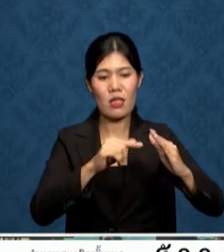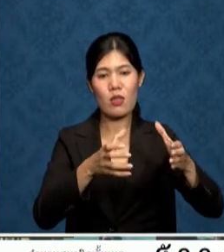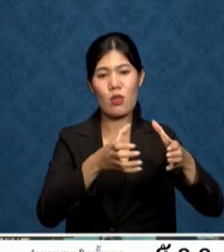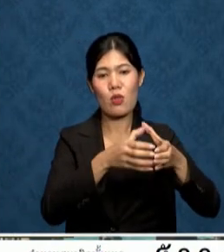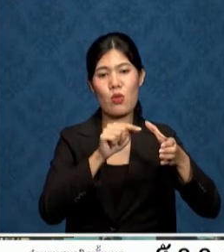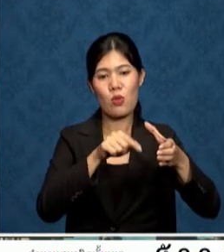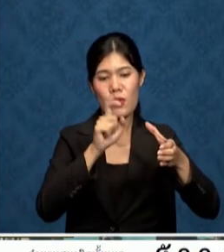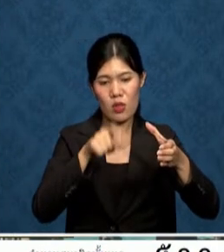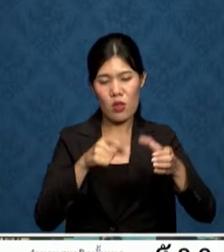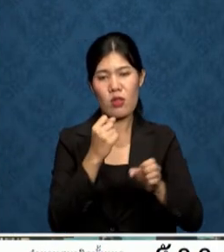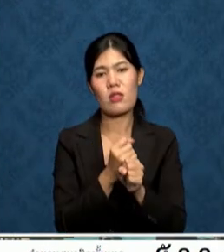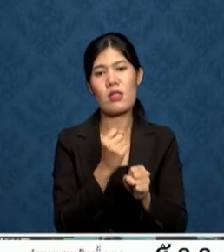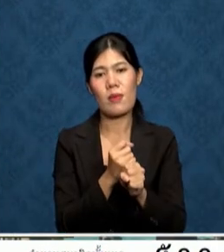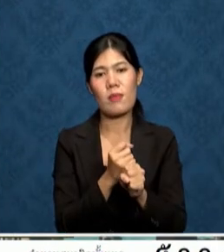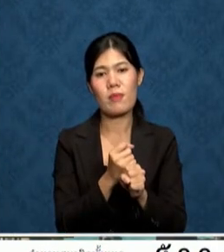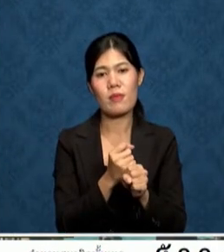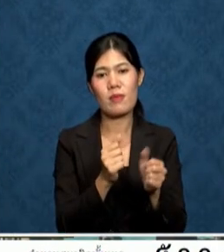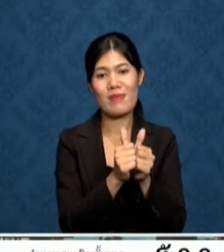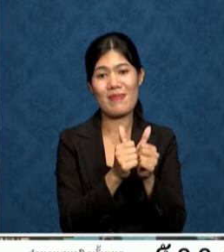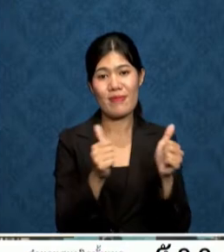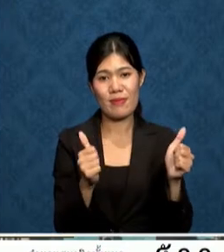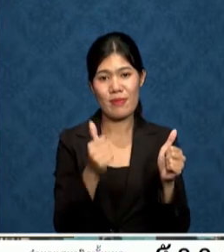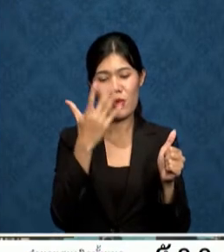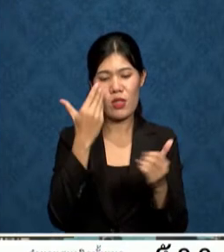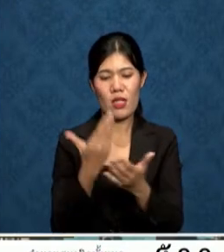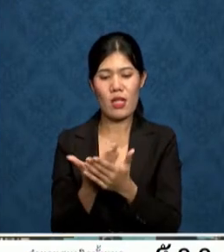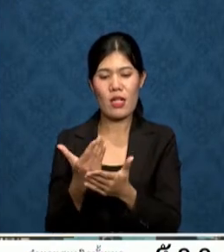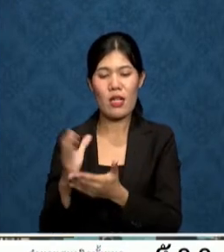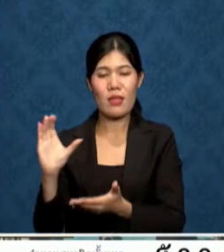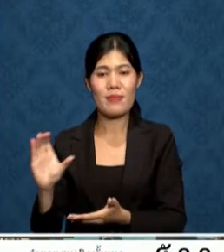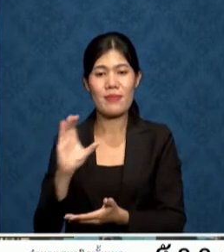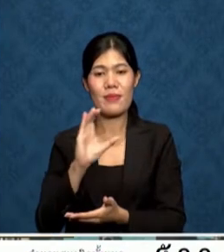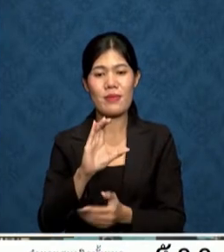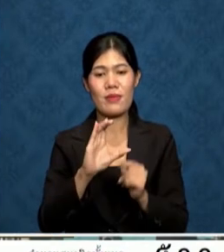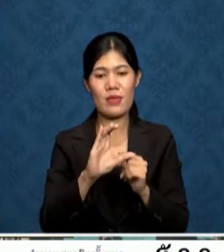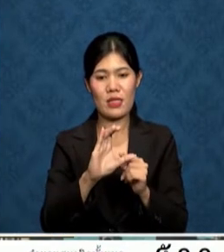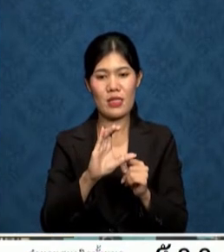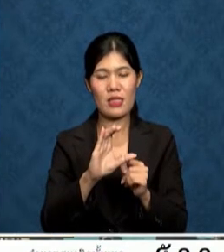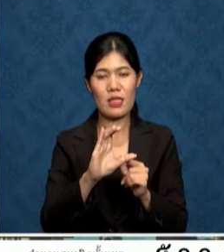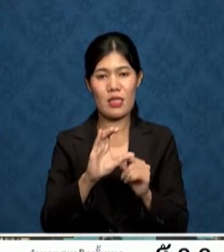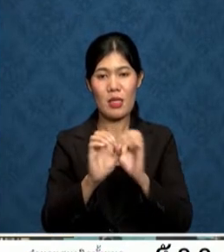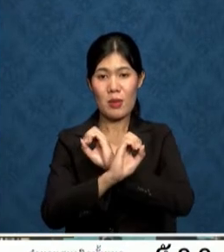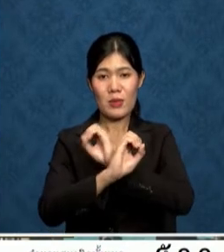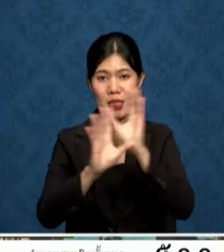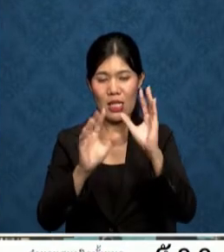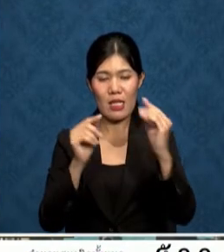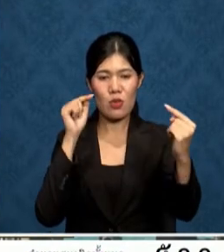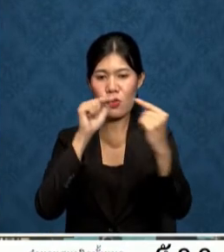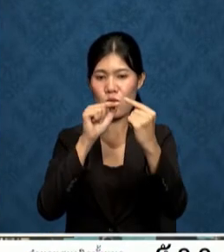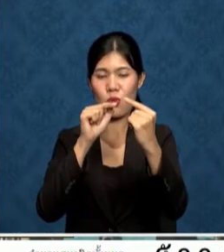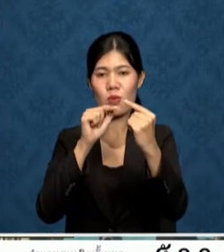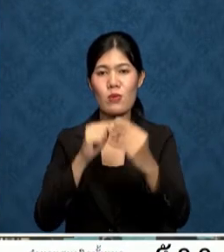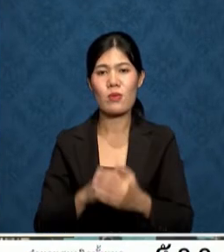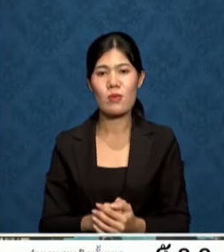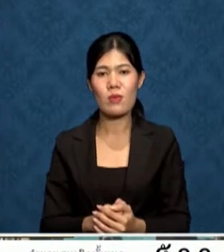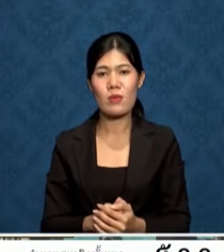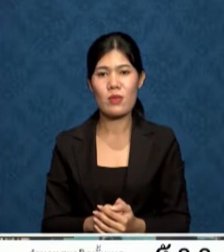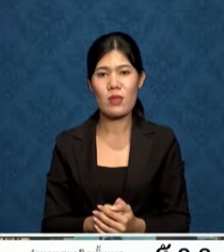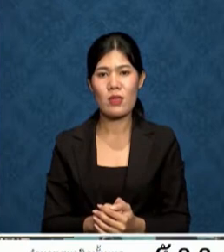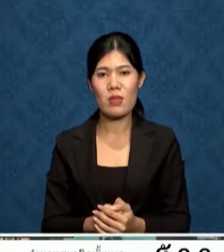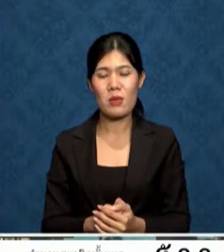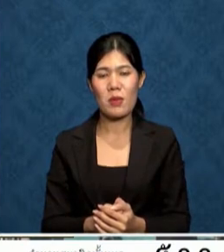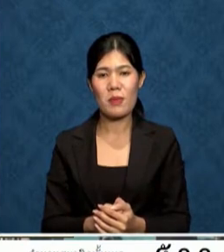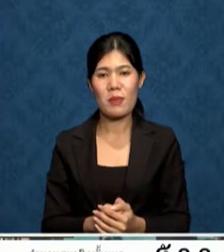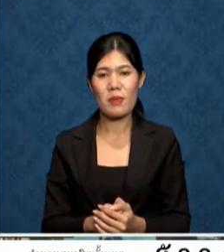เขมีความหมายนะครับเพื่อให้งบประมาณด้าน S Powerมันีนและตอบโจทย์ไม่ใช่ปล่อยให้งบบวมแล้วมันดู